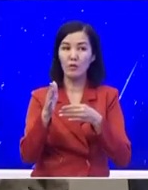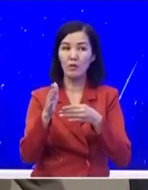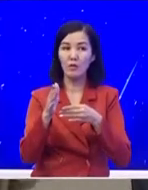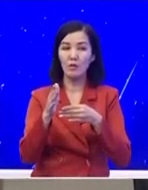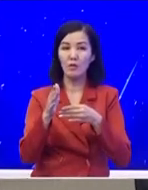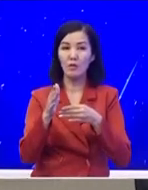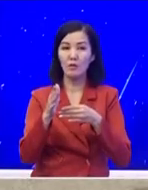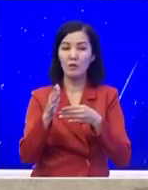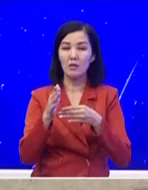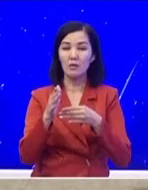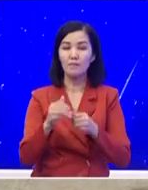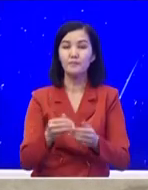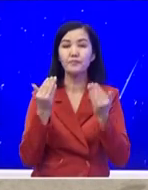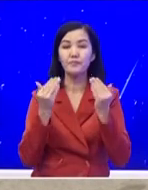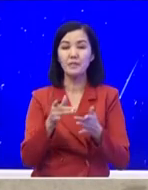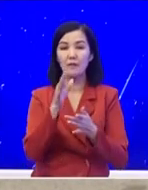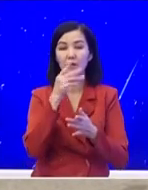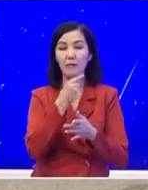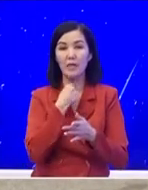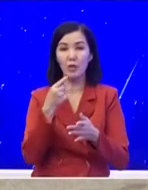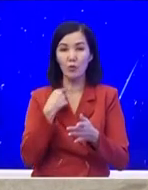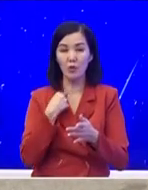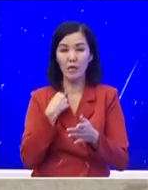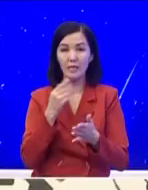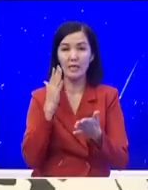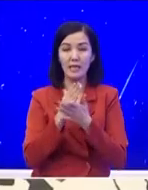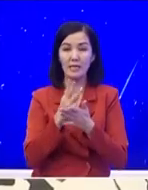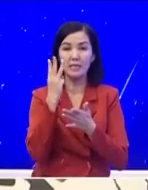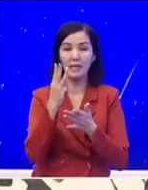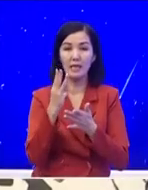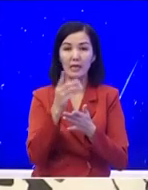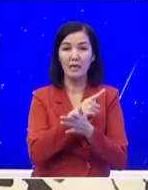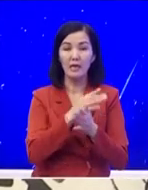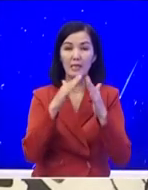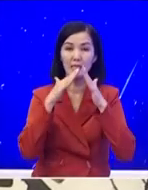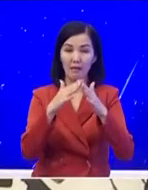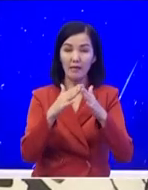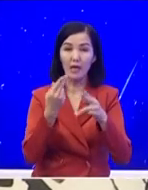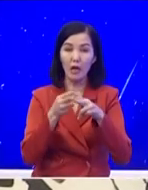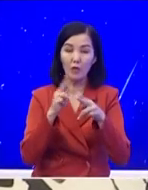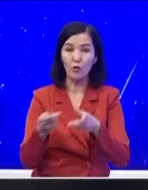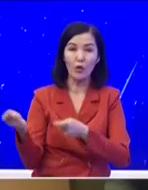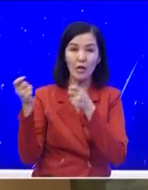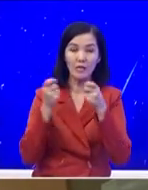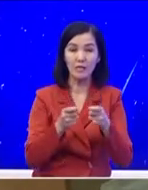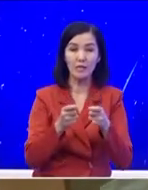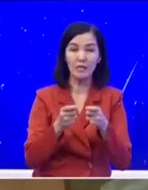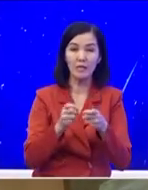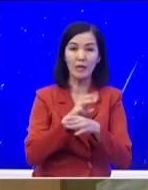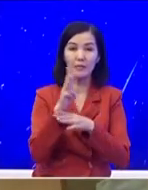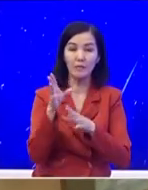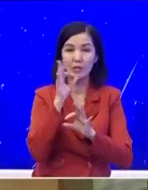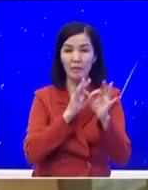лишения лицензий. В настоящее время в Талдыкургане функционируют 3 фармацевтических склада, откуда происходит оптовое обеспечение